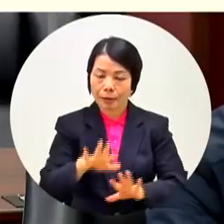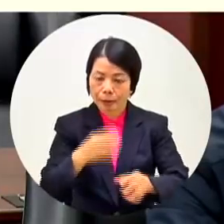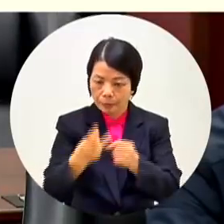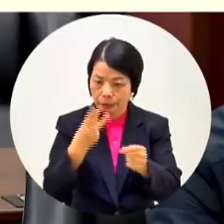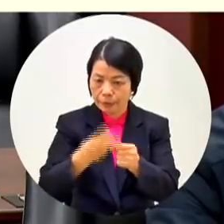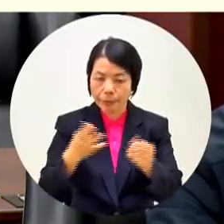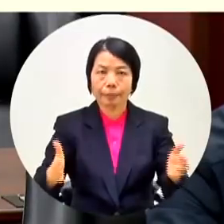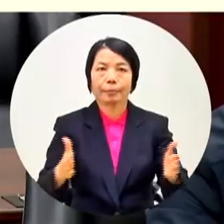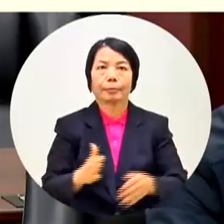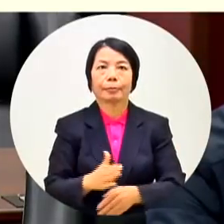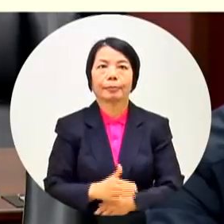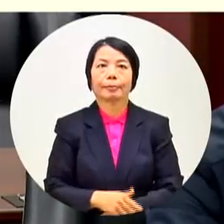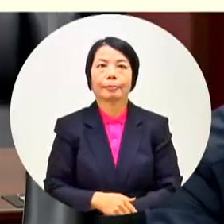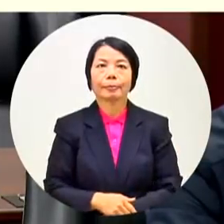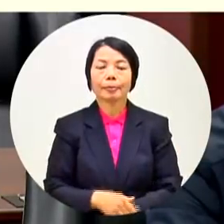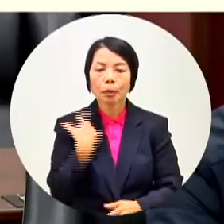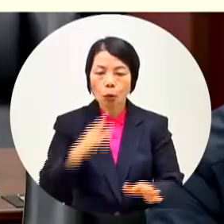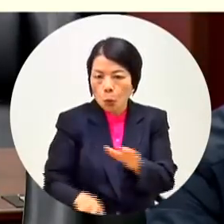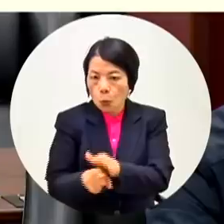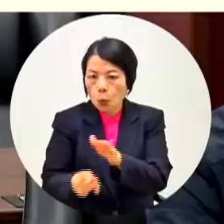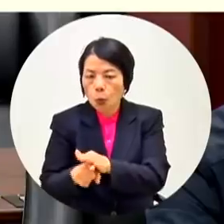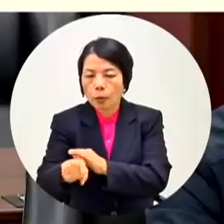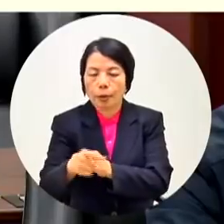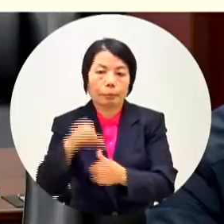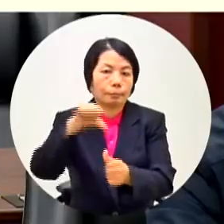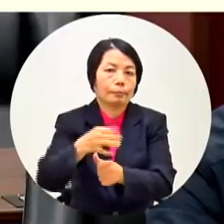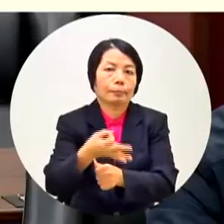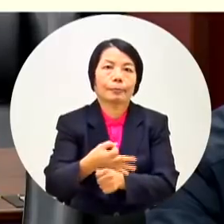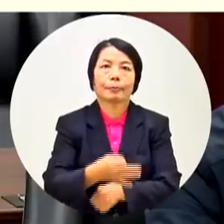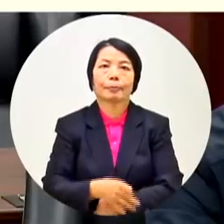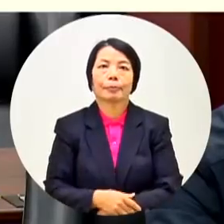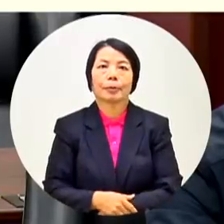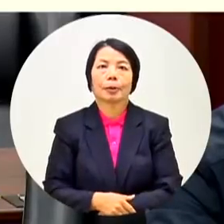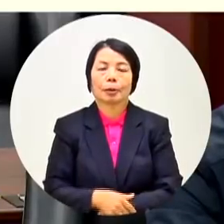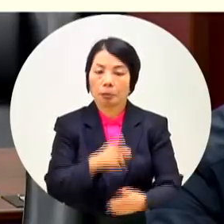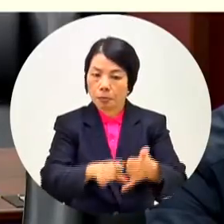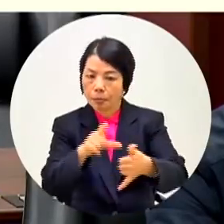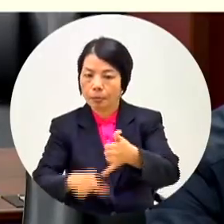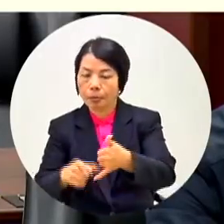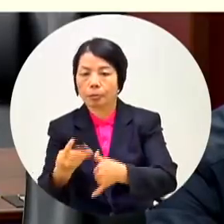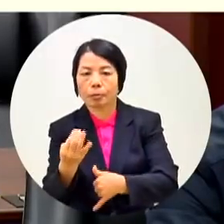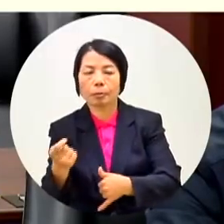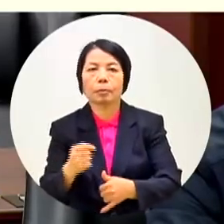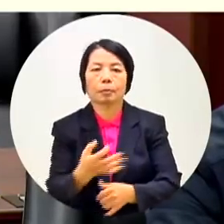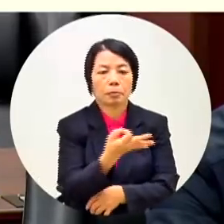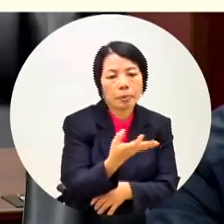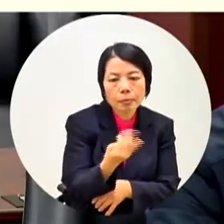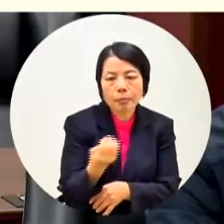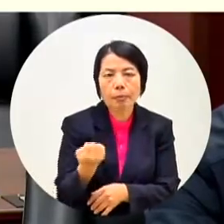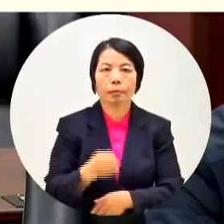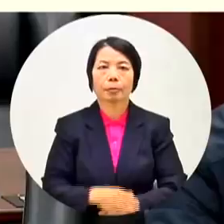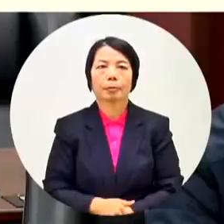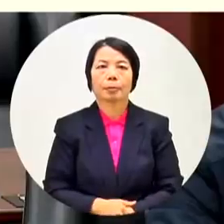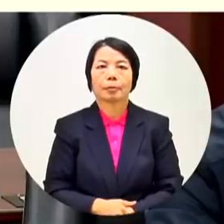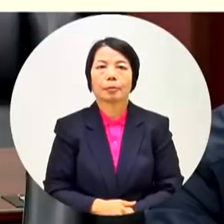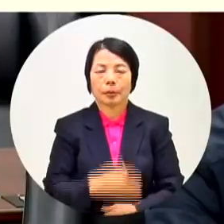反区法遮的罚金呢吼，看有几件啊，数字有偌济？哦，这麻烦咱地政局的局长呢吼，